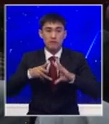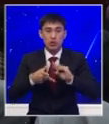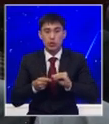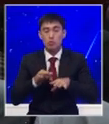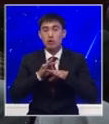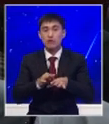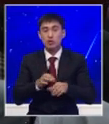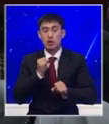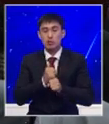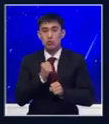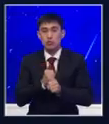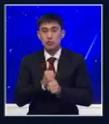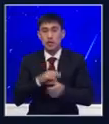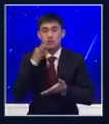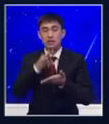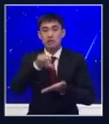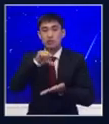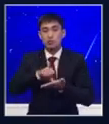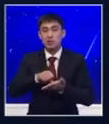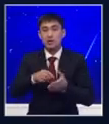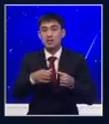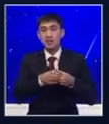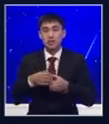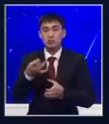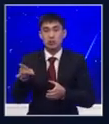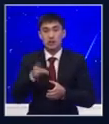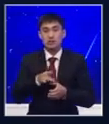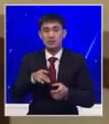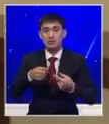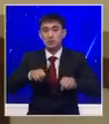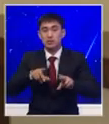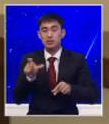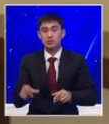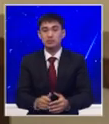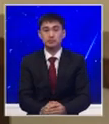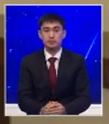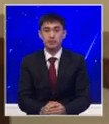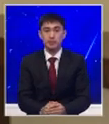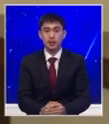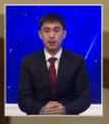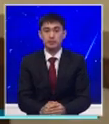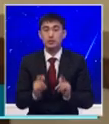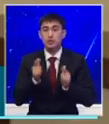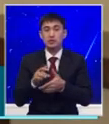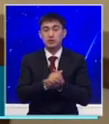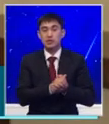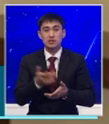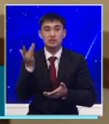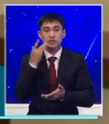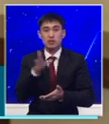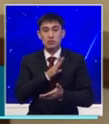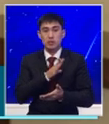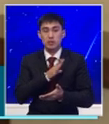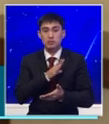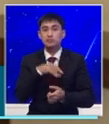итоги проведенной работы. С докладами выступили делегаты республиканских ведомств. Единство, согласие, они всегда были